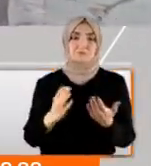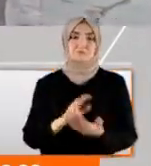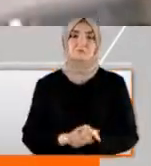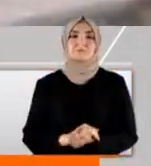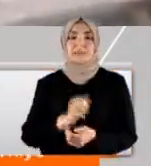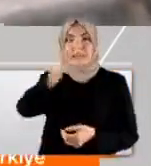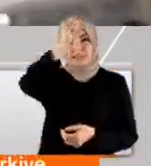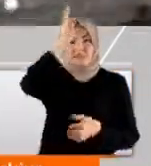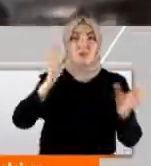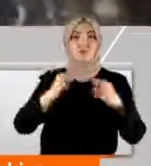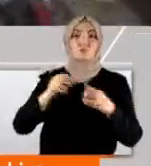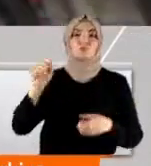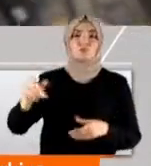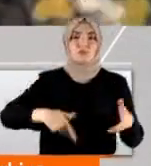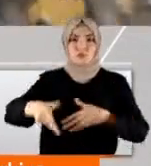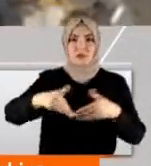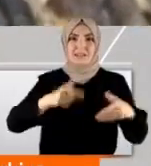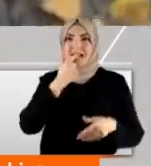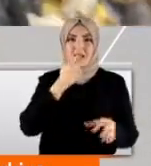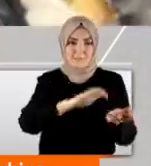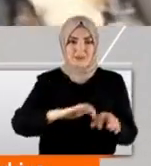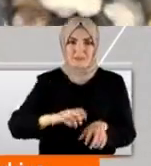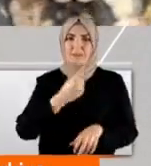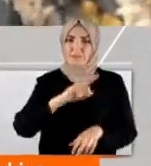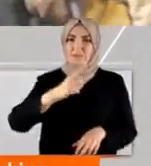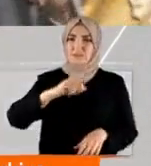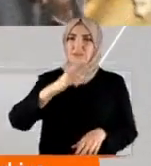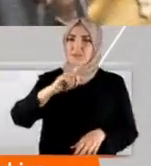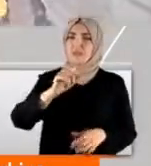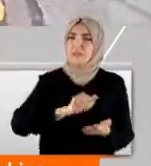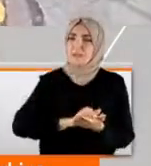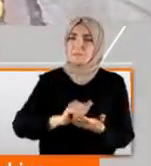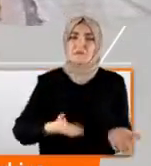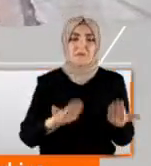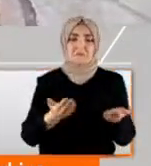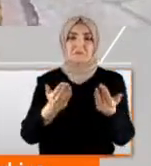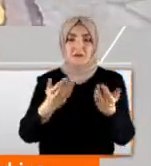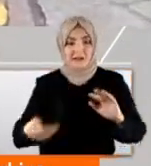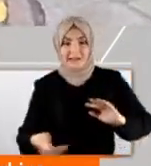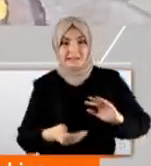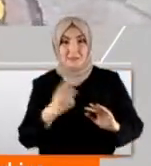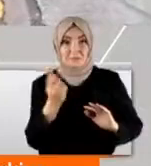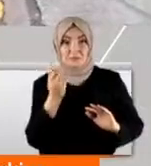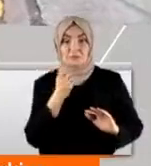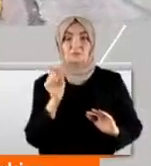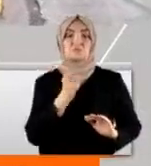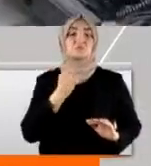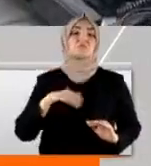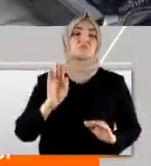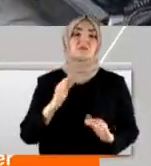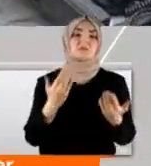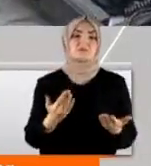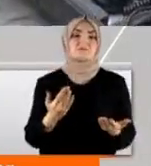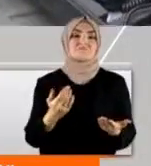üzerindeki mazgalları tek tek kaldırdı ve kontrol etti. Fakat mazgal altında herhangi bir şeye rastlanmadı. Yani bu durumda